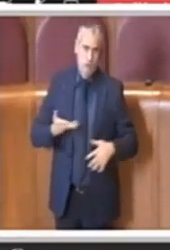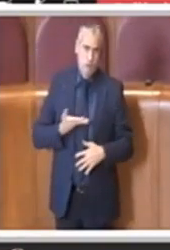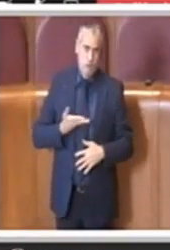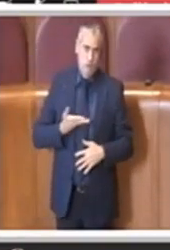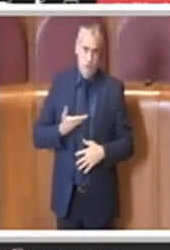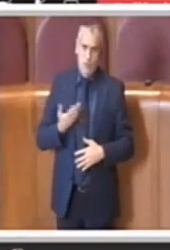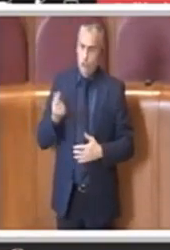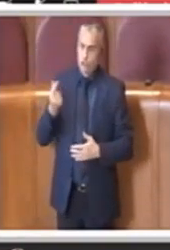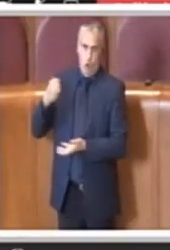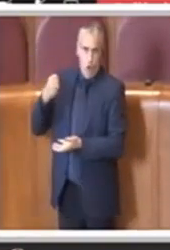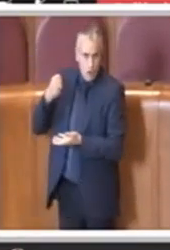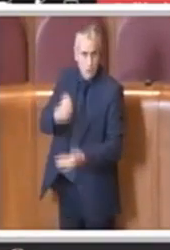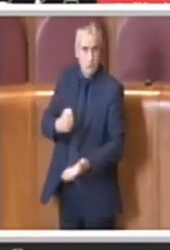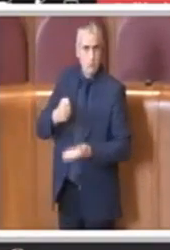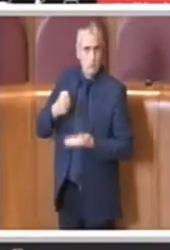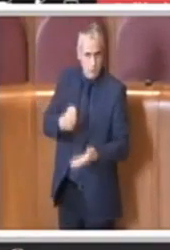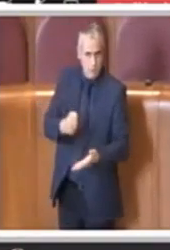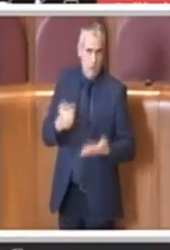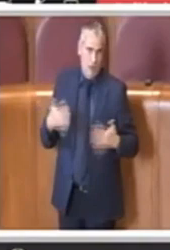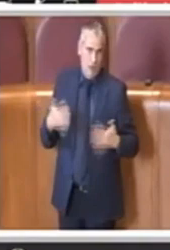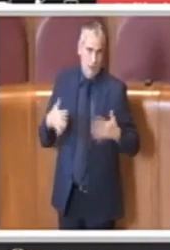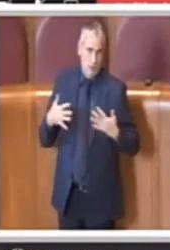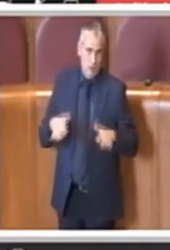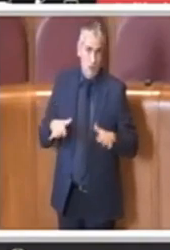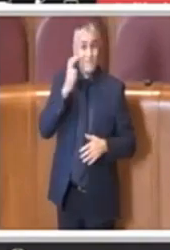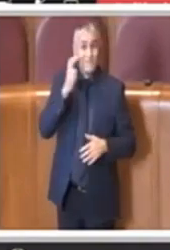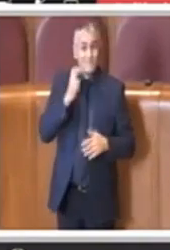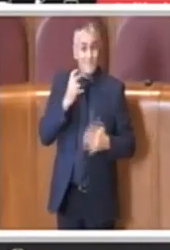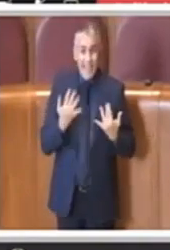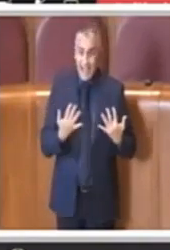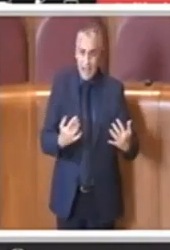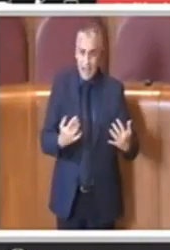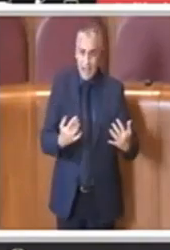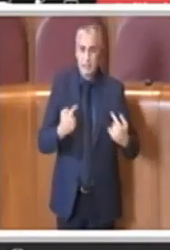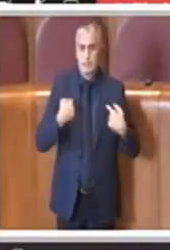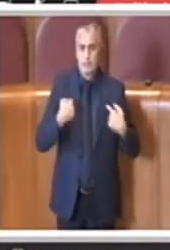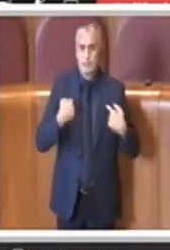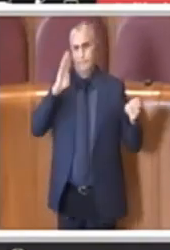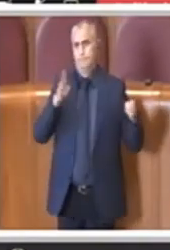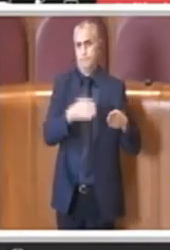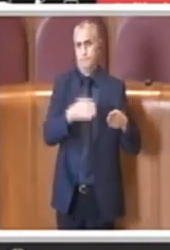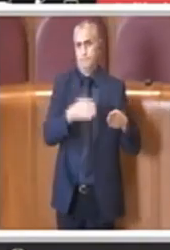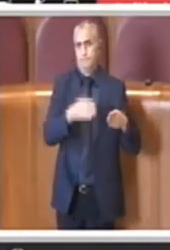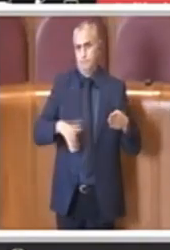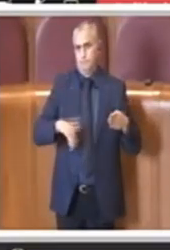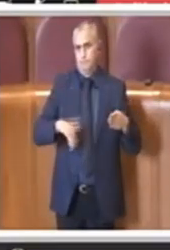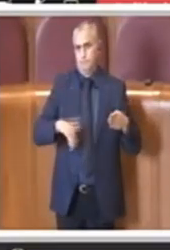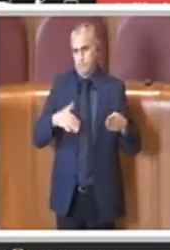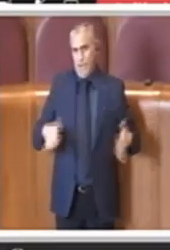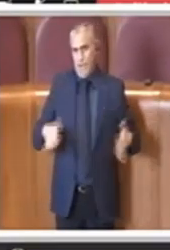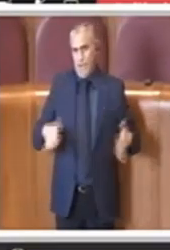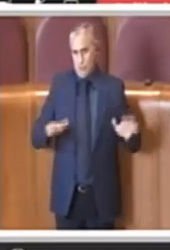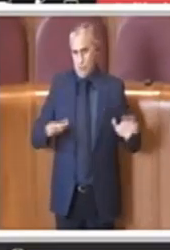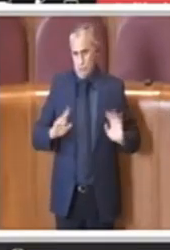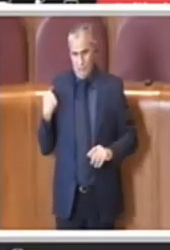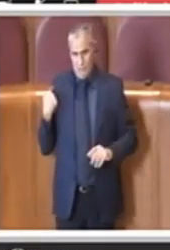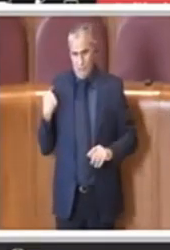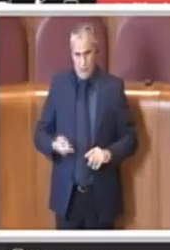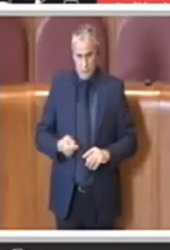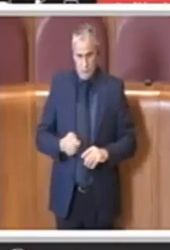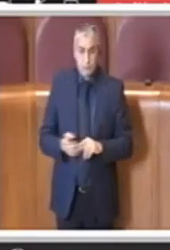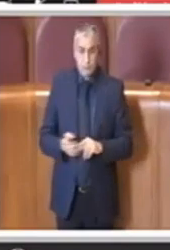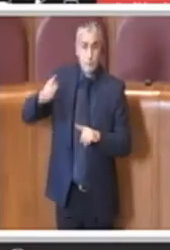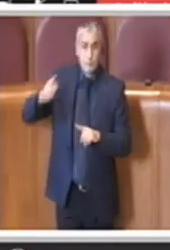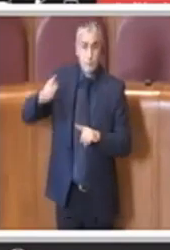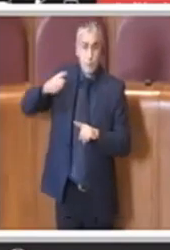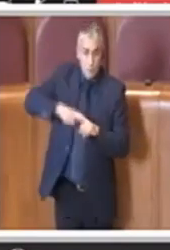risorse necessarie, ma comunque, insomma, sul verde abbiamo posto un'attenzione molto, molto, molto importante. E, oltre a